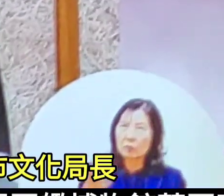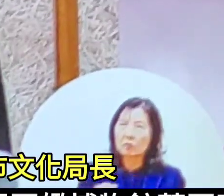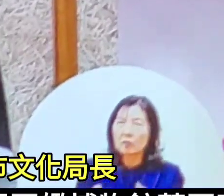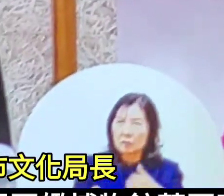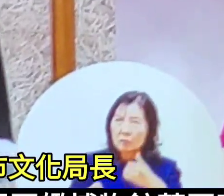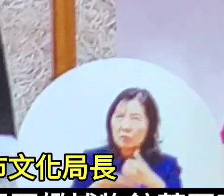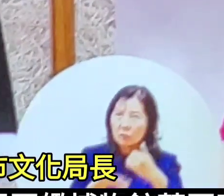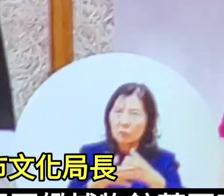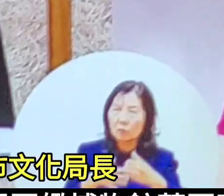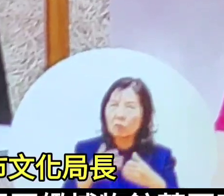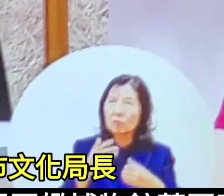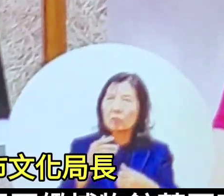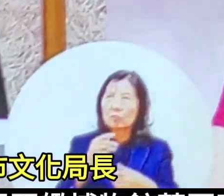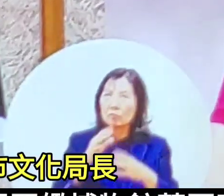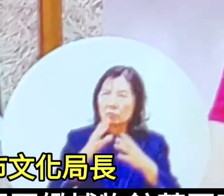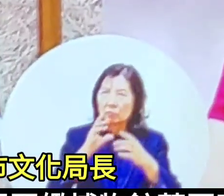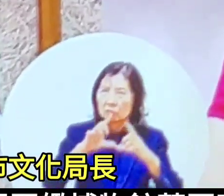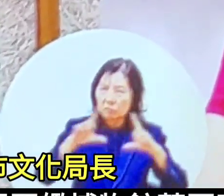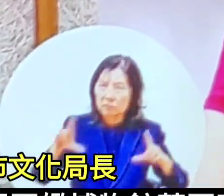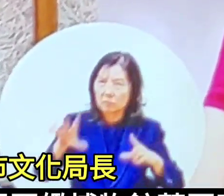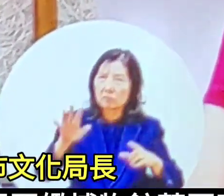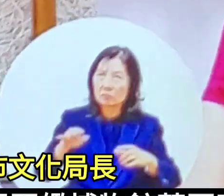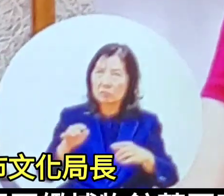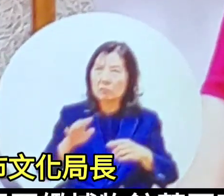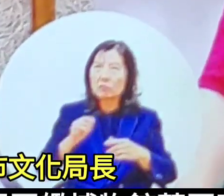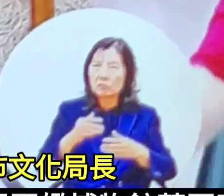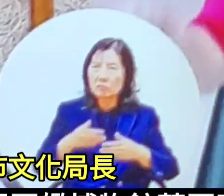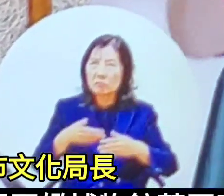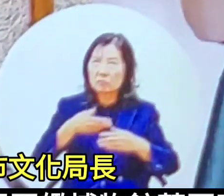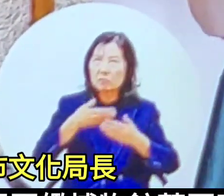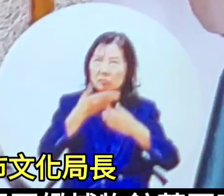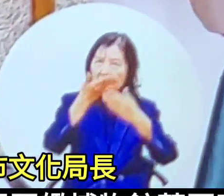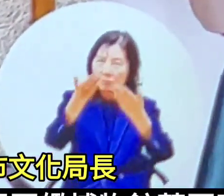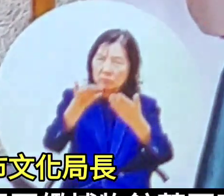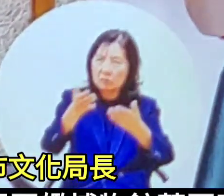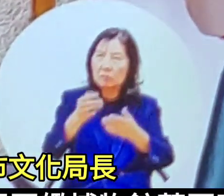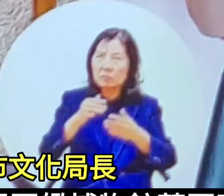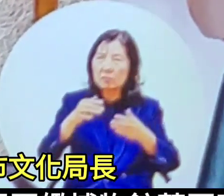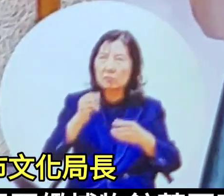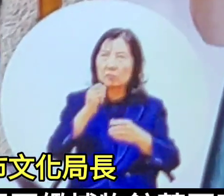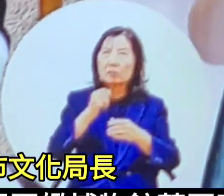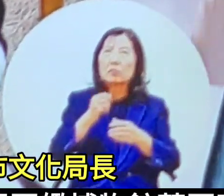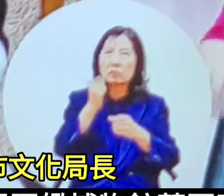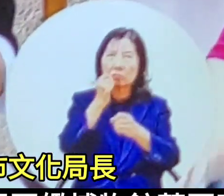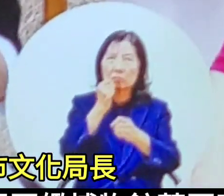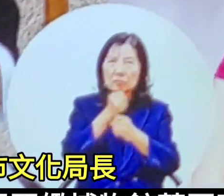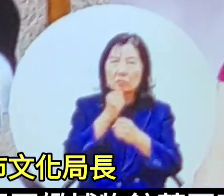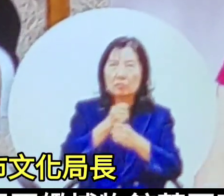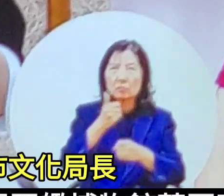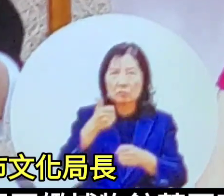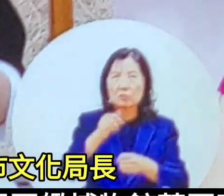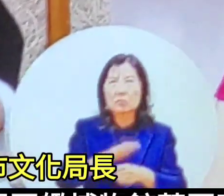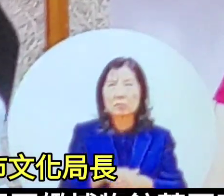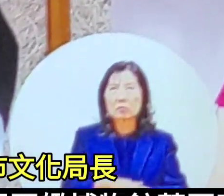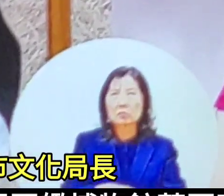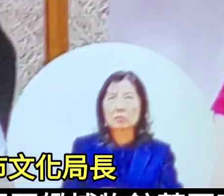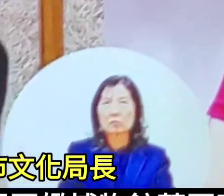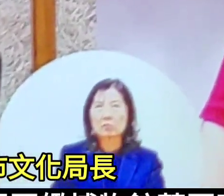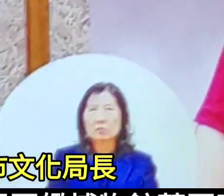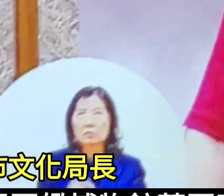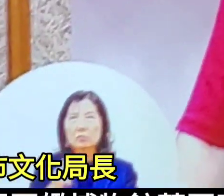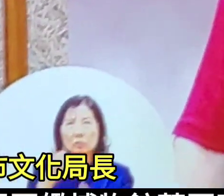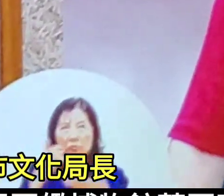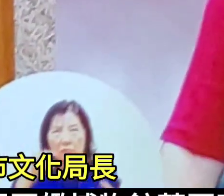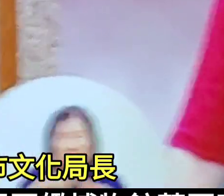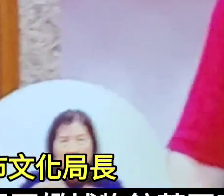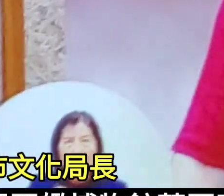定海军的贡献，这个做法是非常重要。 因为我们可不可以思考，就是如果一定要有一个海事跟军